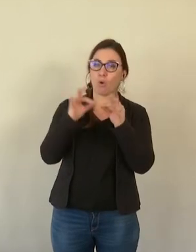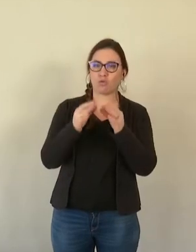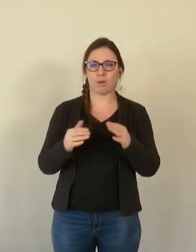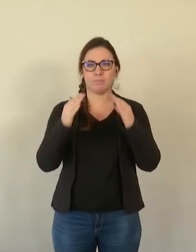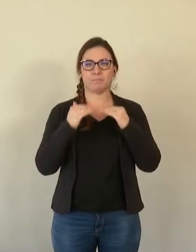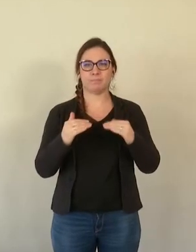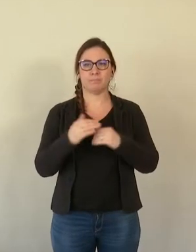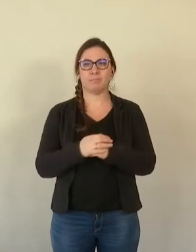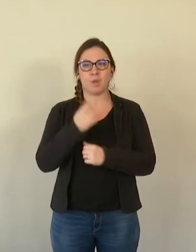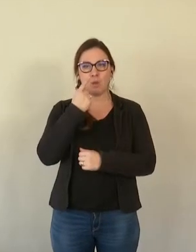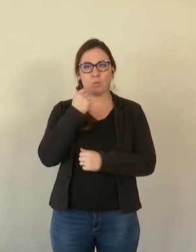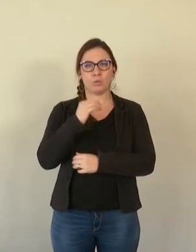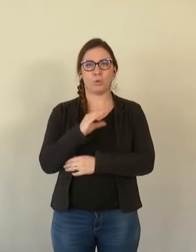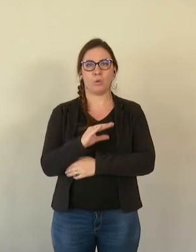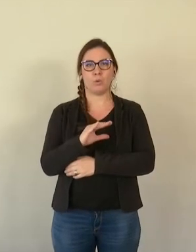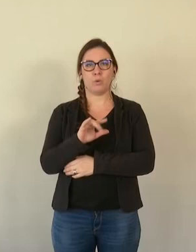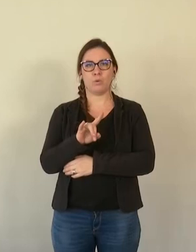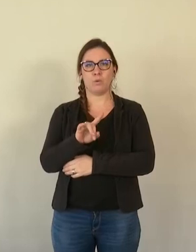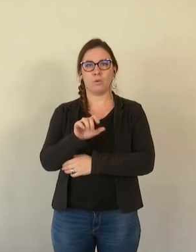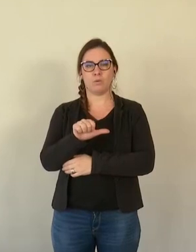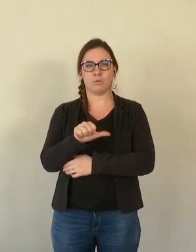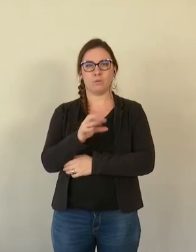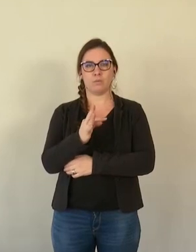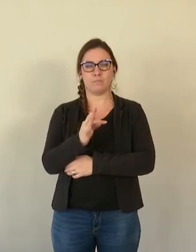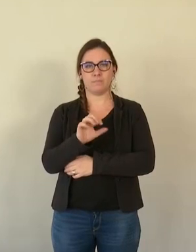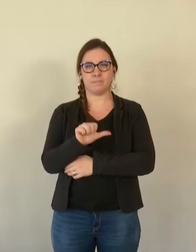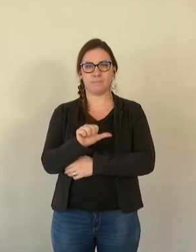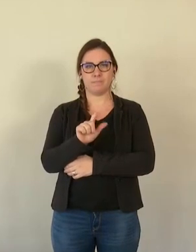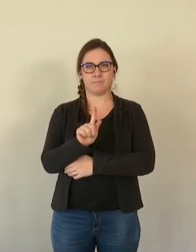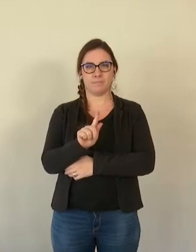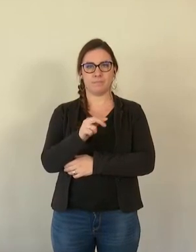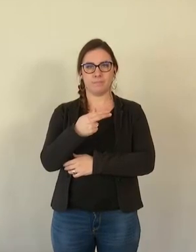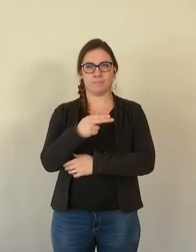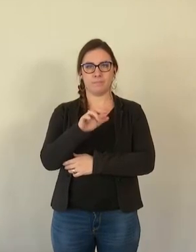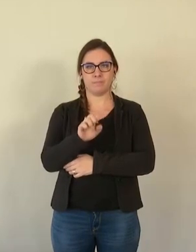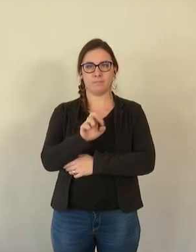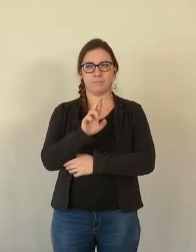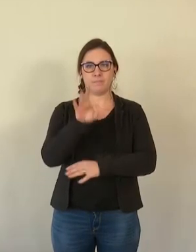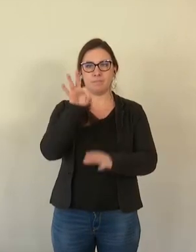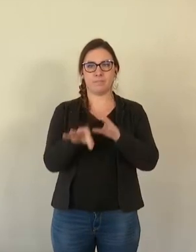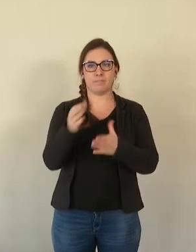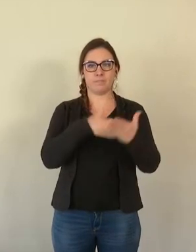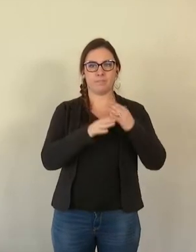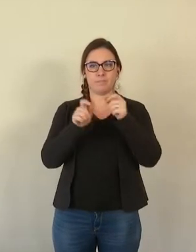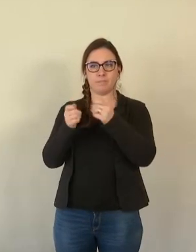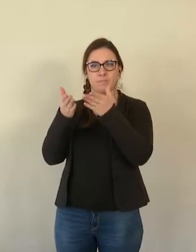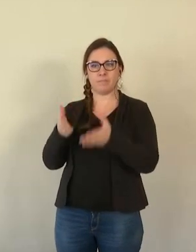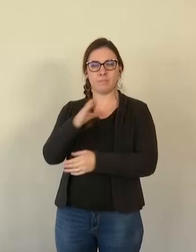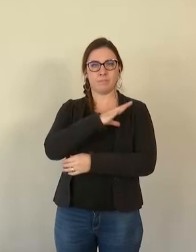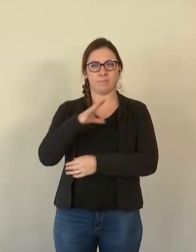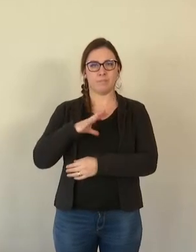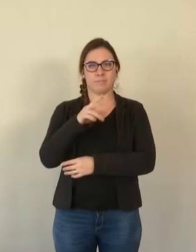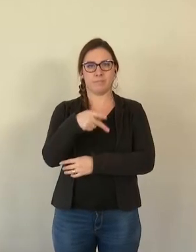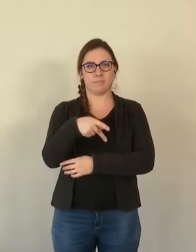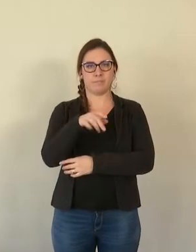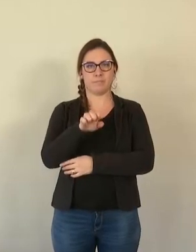osni ben rjeb Delphine Benz Sha benaleb a donné pouvoir